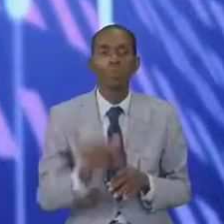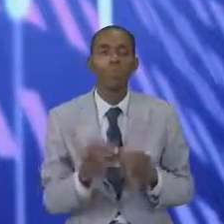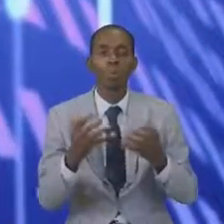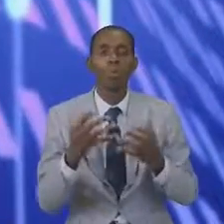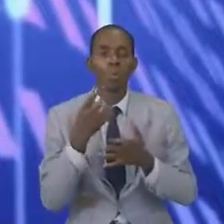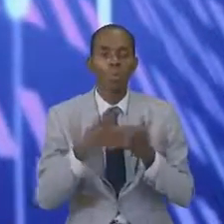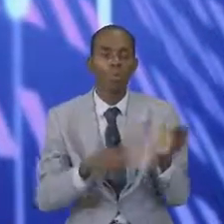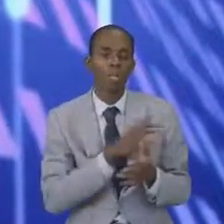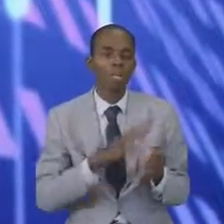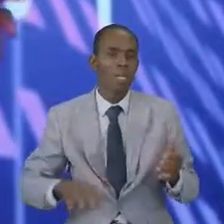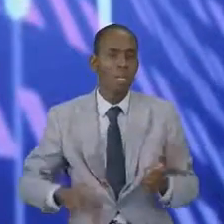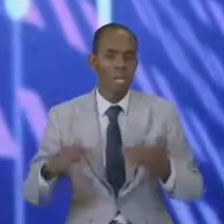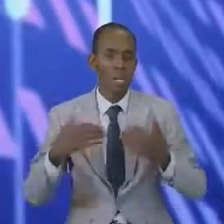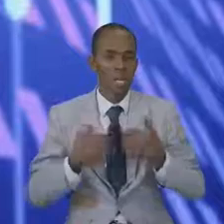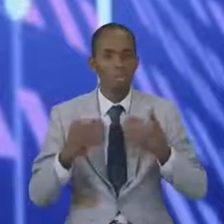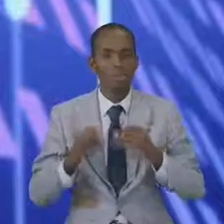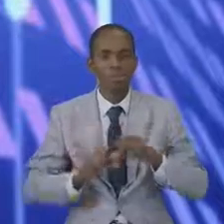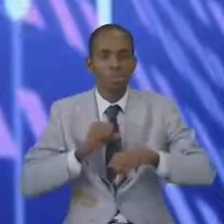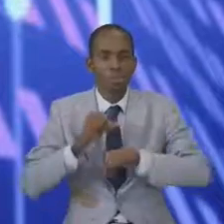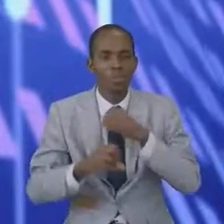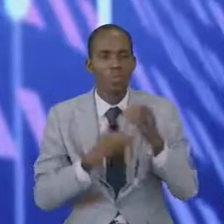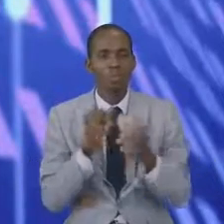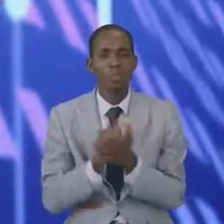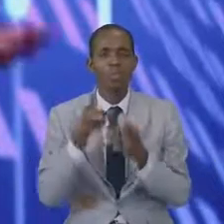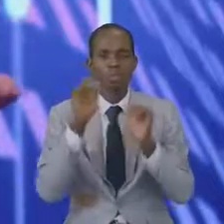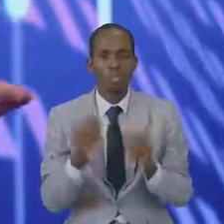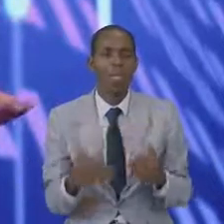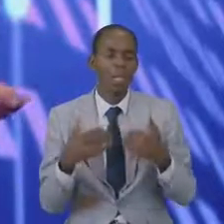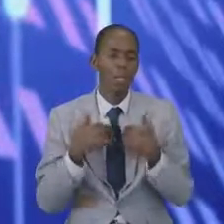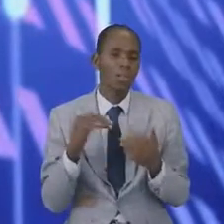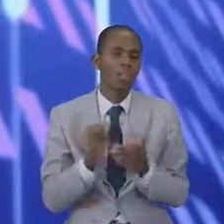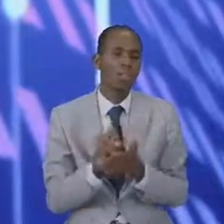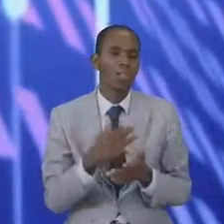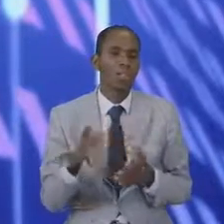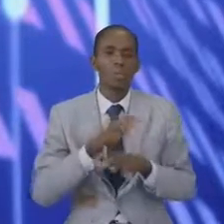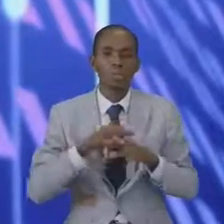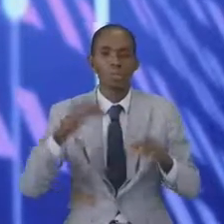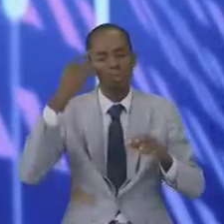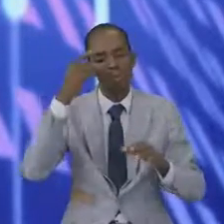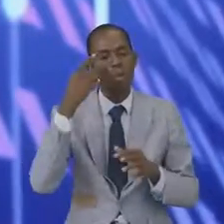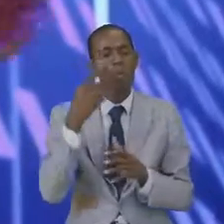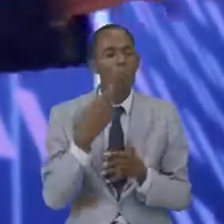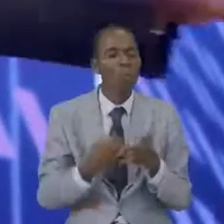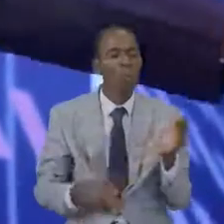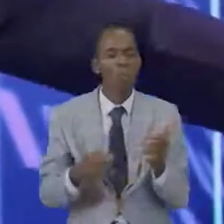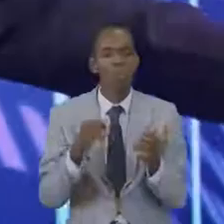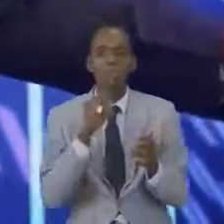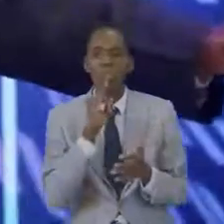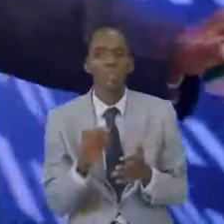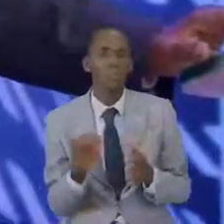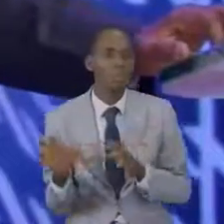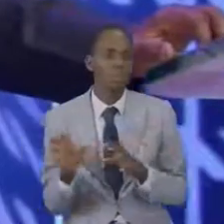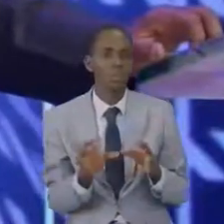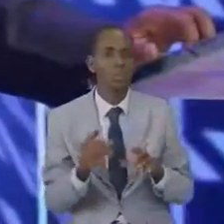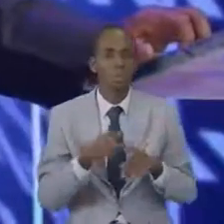c'est pourquoi que ça paie le prix il a souffert afin que tu puisses avoir cette chose tu ne vas pas te soucier de ce que les autres